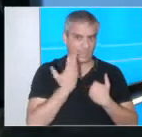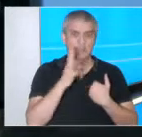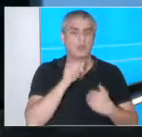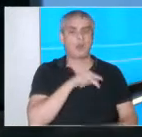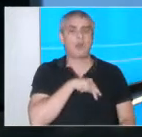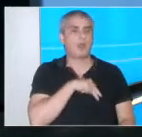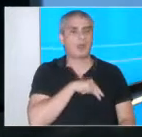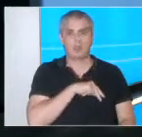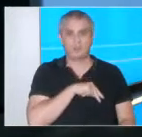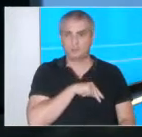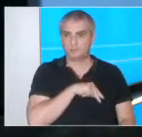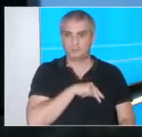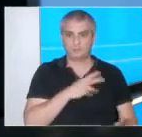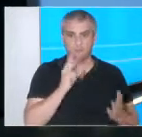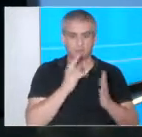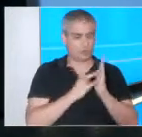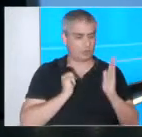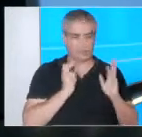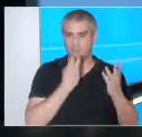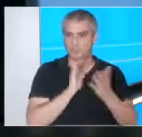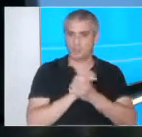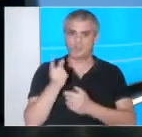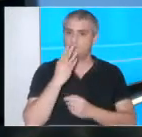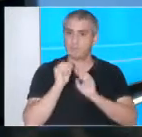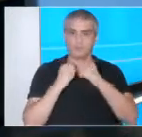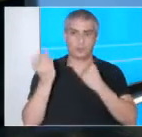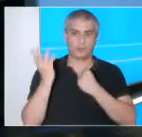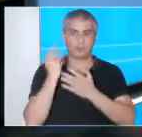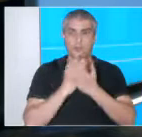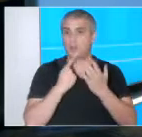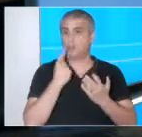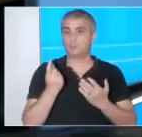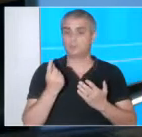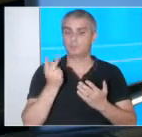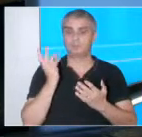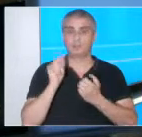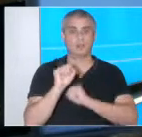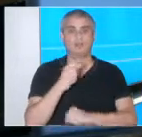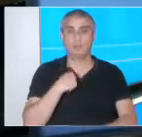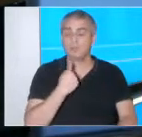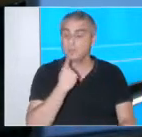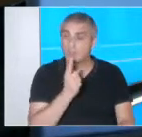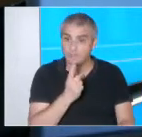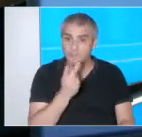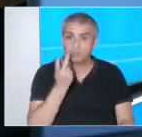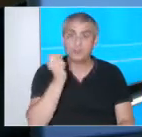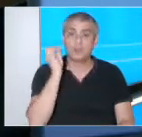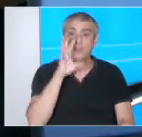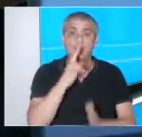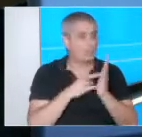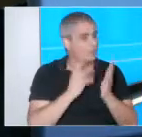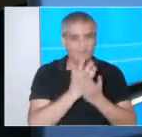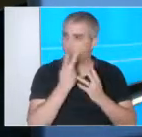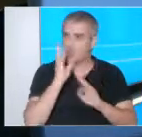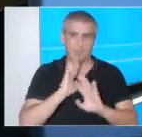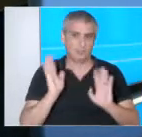על עצמך את האחריות, יש לך חוק גיוס, חברים שלך ביהדות התורה, יש כאלה שאומרים, צריכים לגמור מזה, ואני אמרתי, יותר גרוע מהחוק הזה כבר